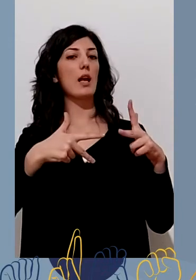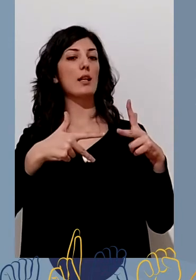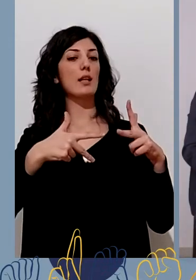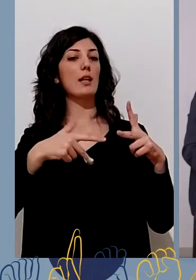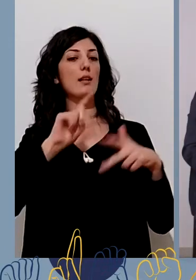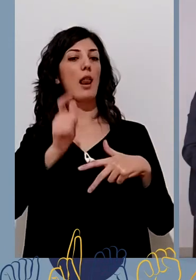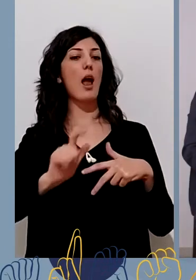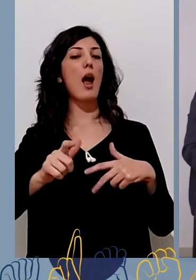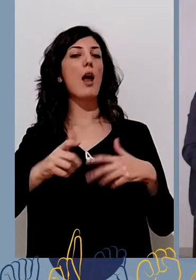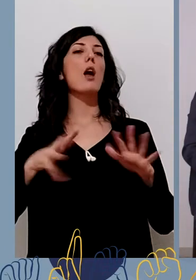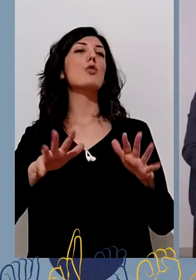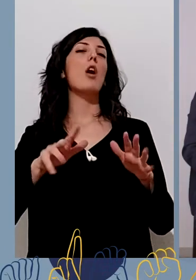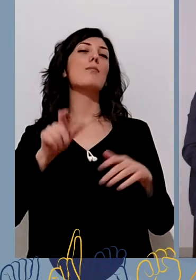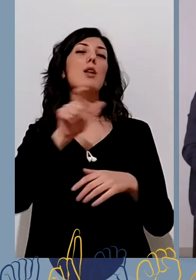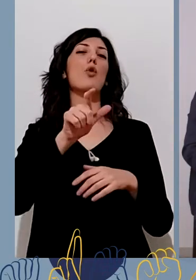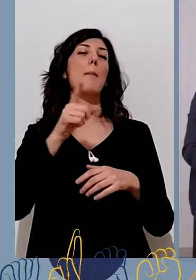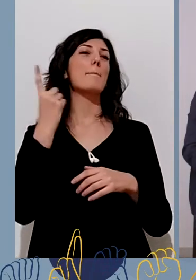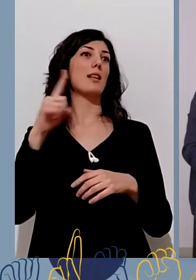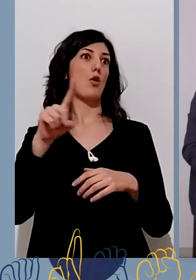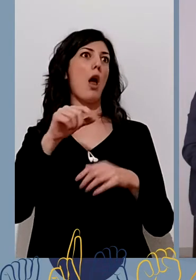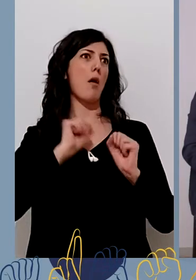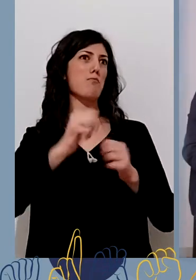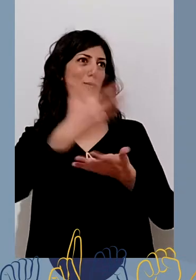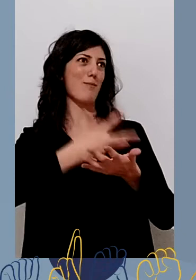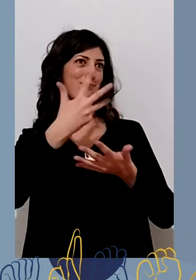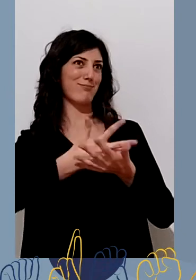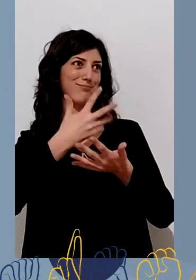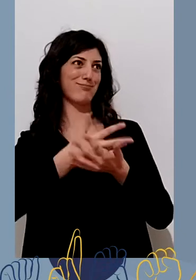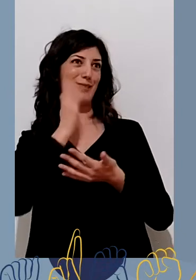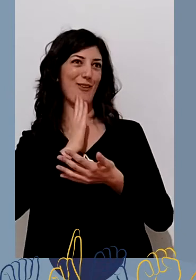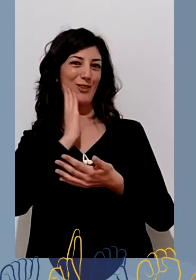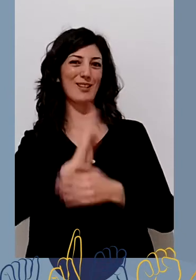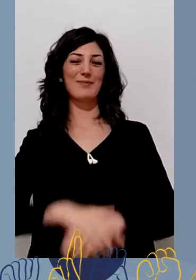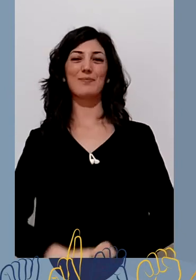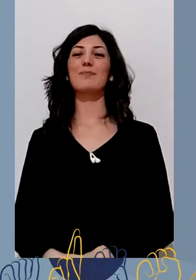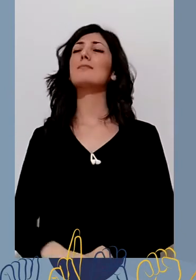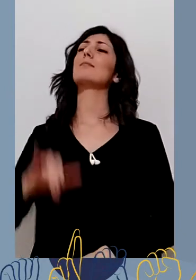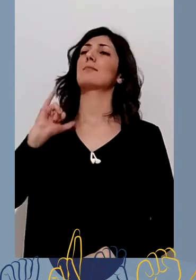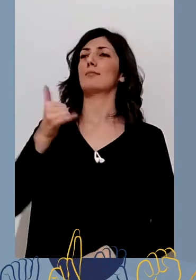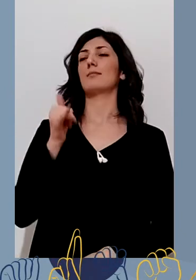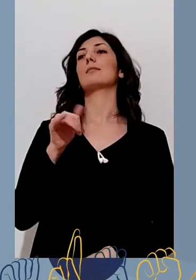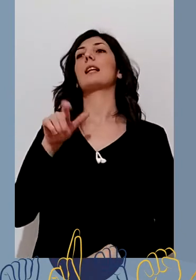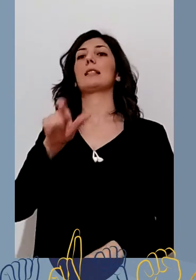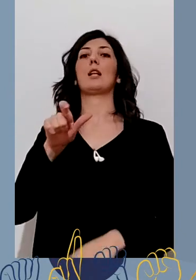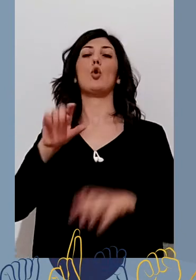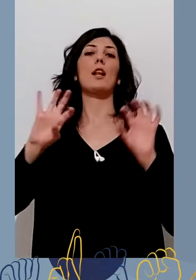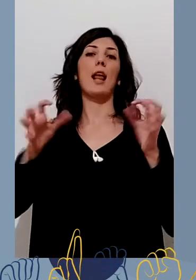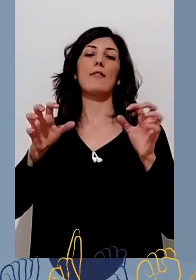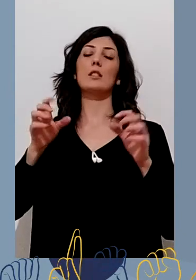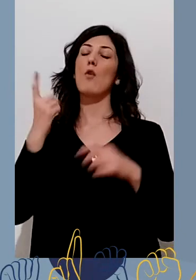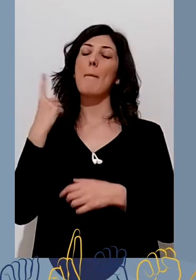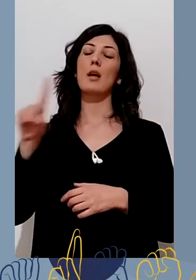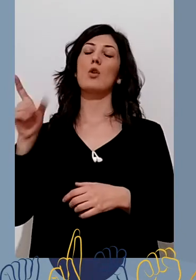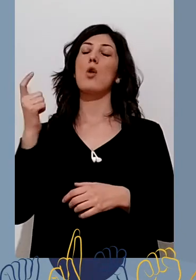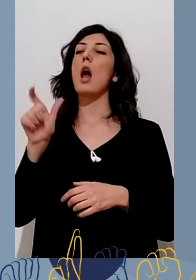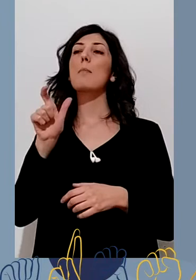molto particolare. Ce ne può parlare, per favore? Sì, è un settore molto particolare perché gli ambiti di applicazione del